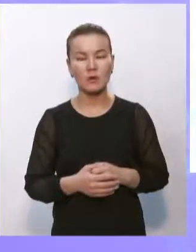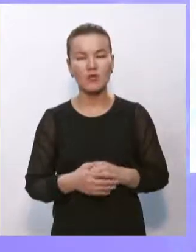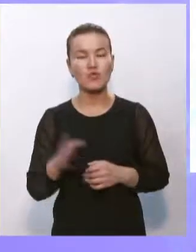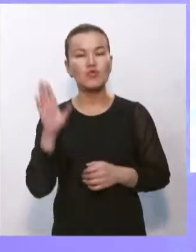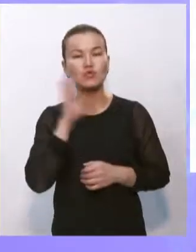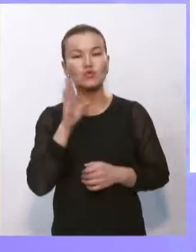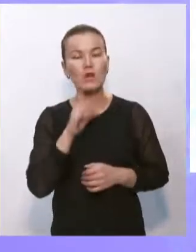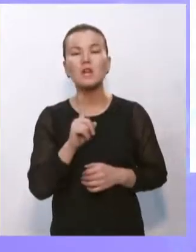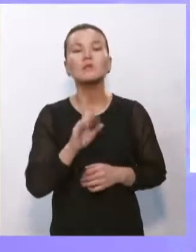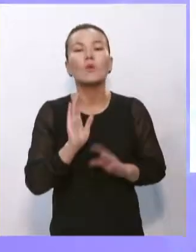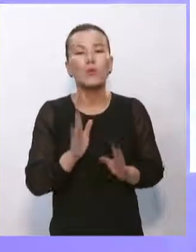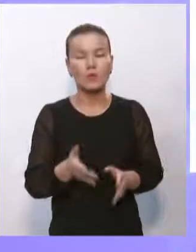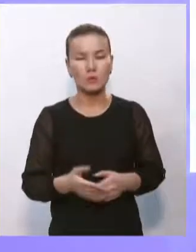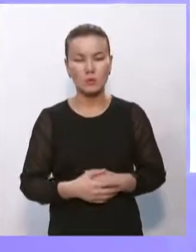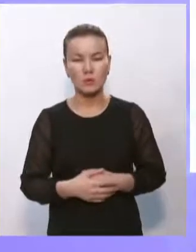Суулар эмне болот?